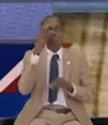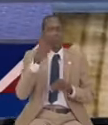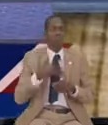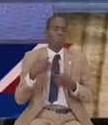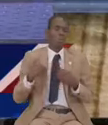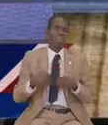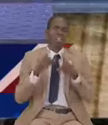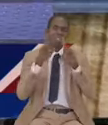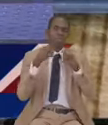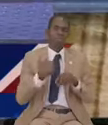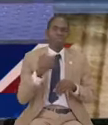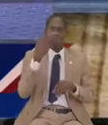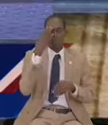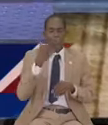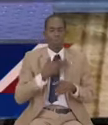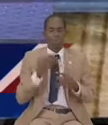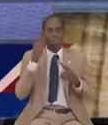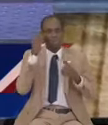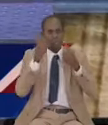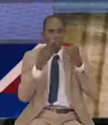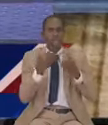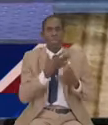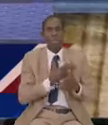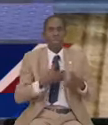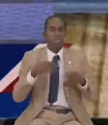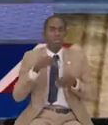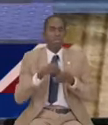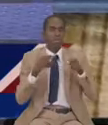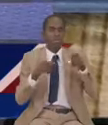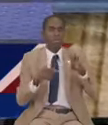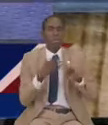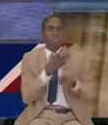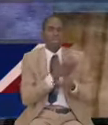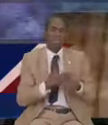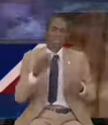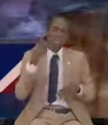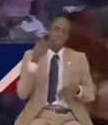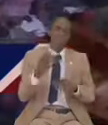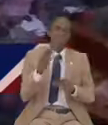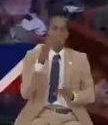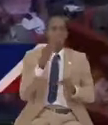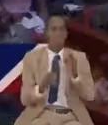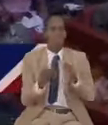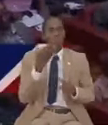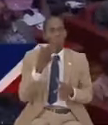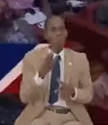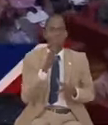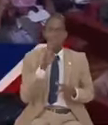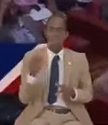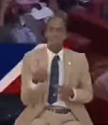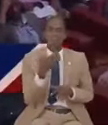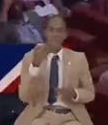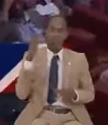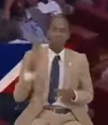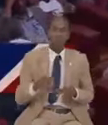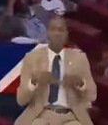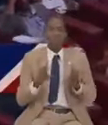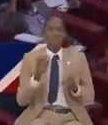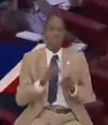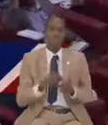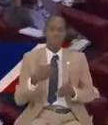et connaît mes pensées verset 24 dit regarde si je suis sur une mauvaise voix